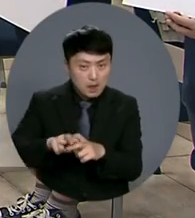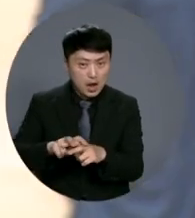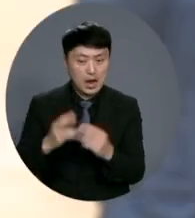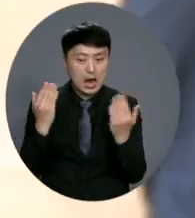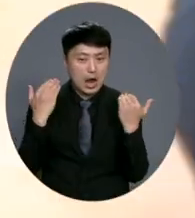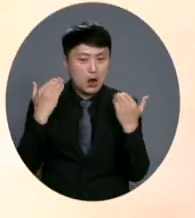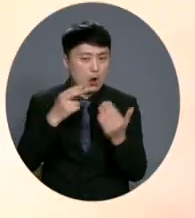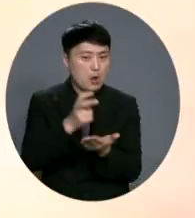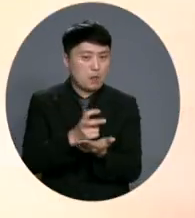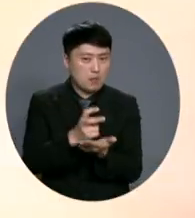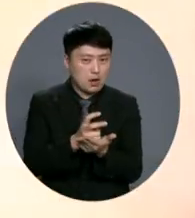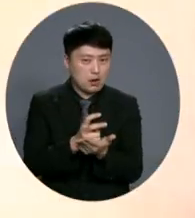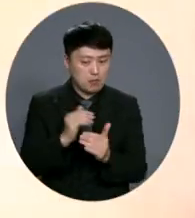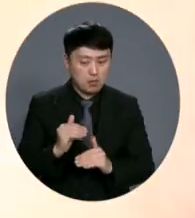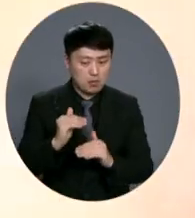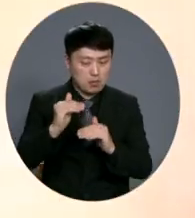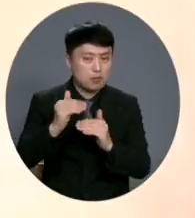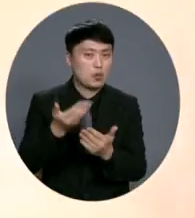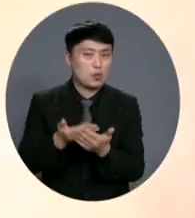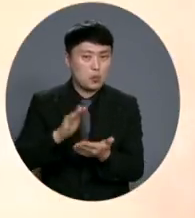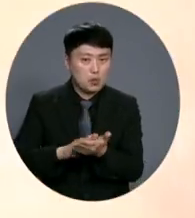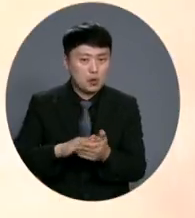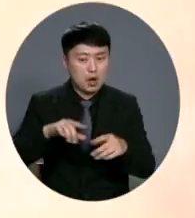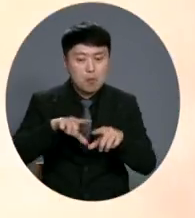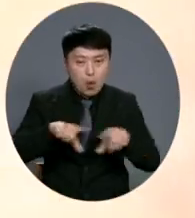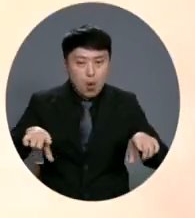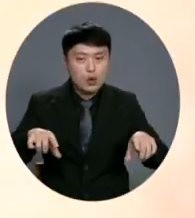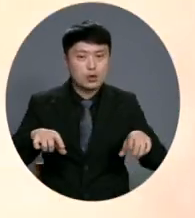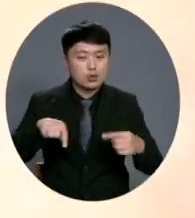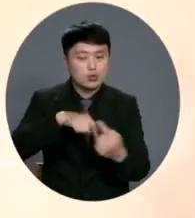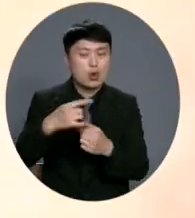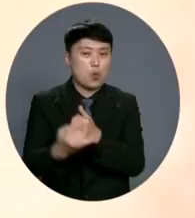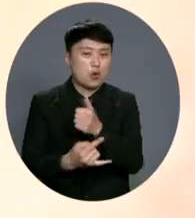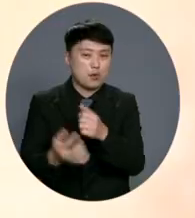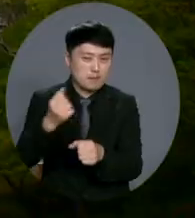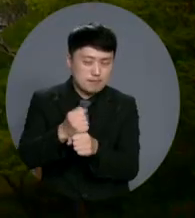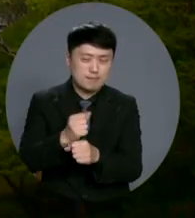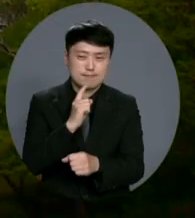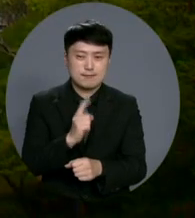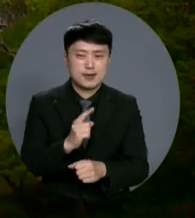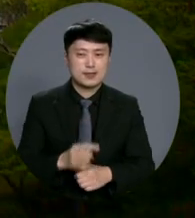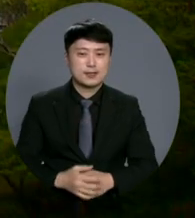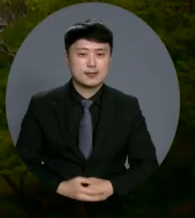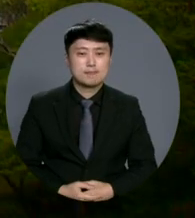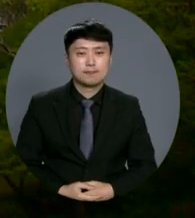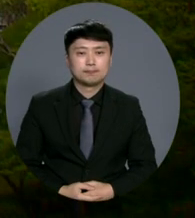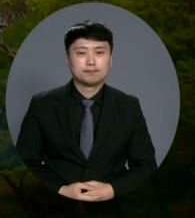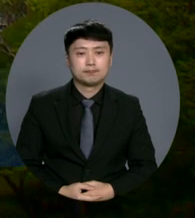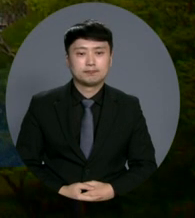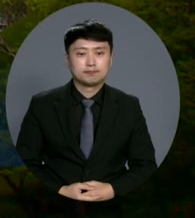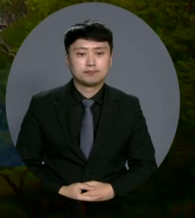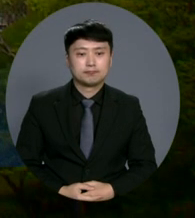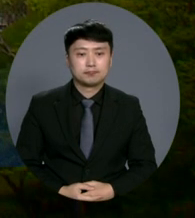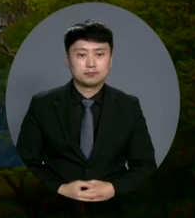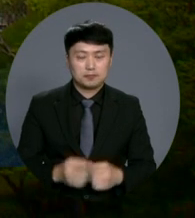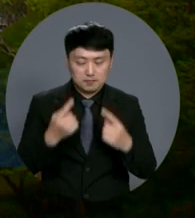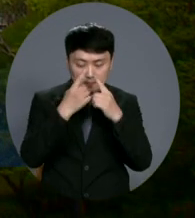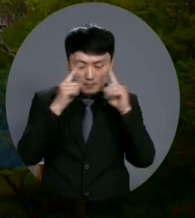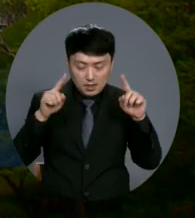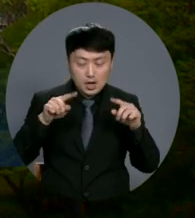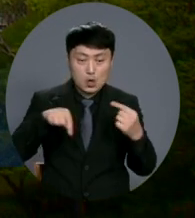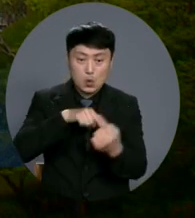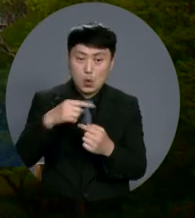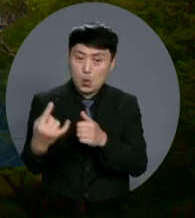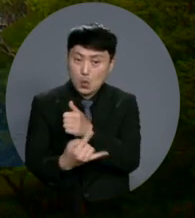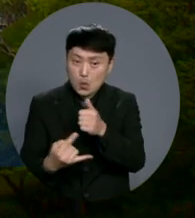등과 관련된 규정을 손질하고 평의회를 정상화시키겠다 했습니다 학 평의원회가 실제적인